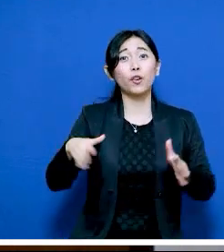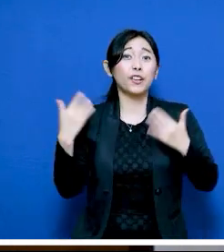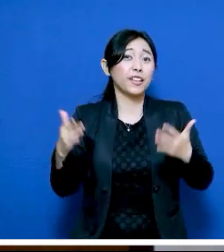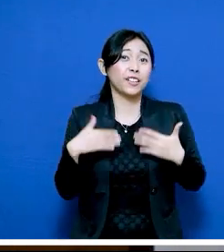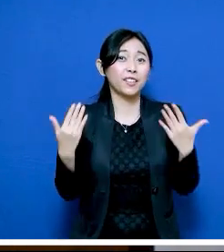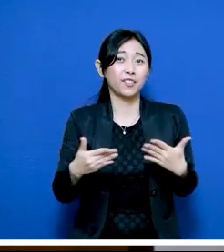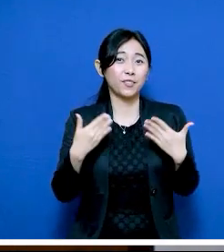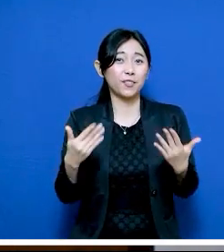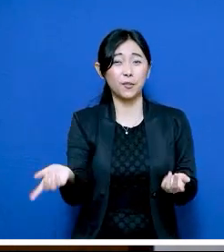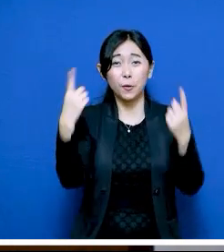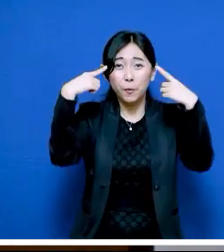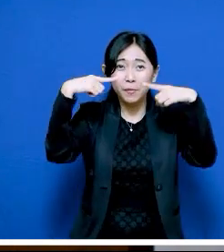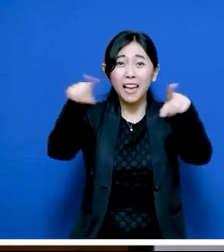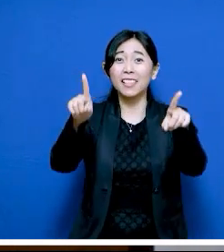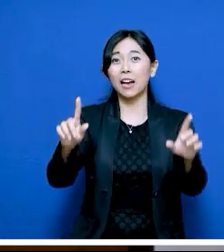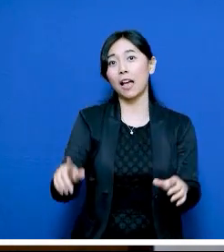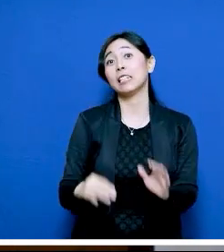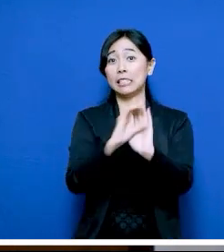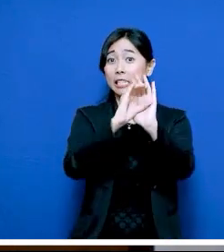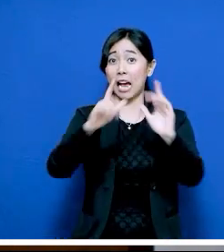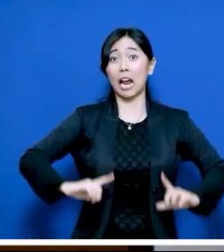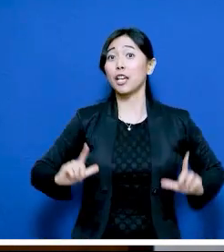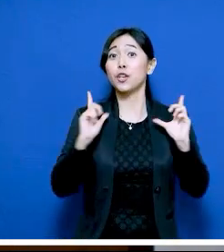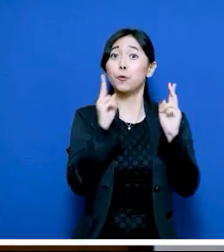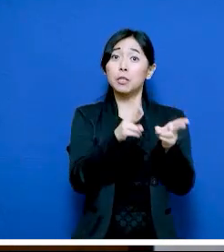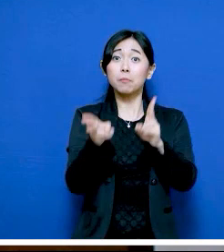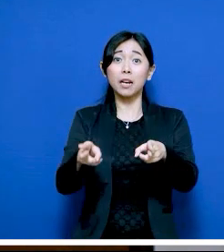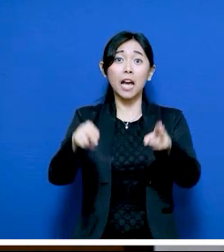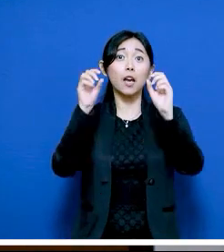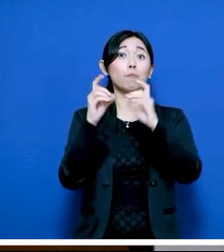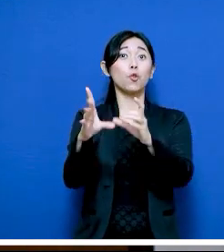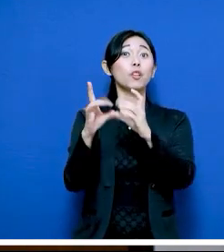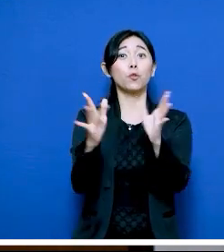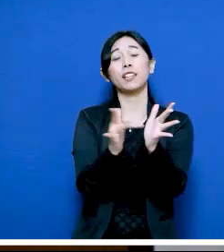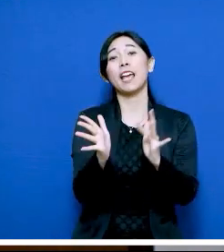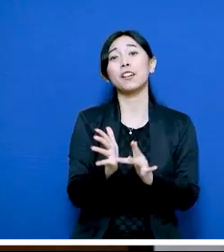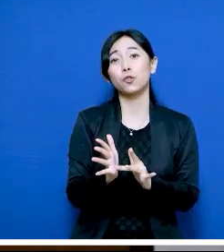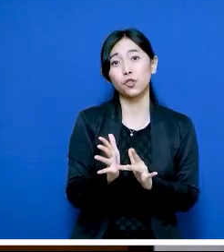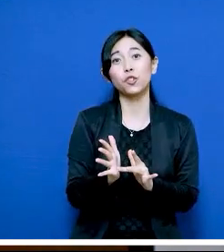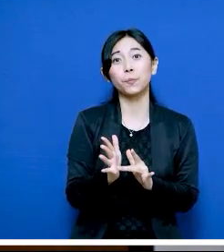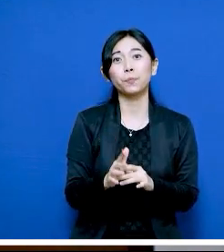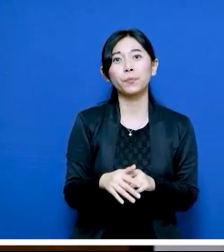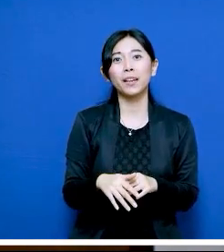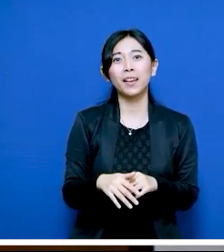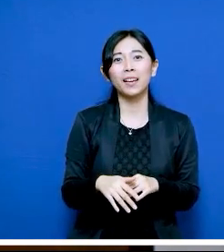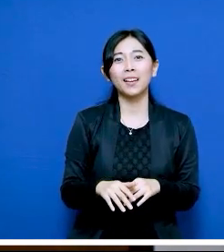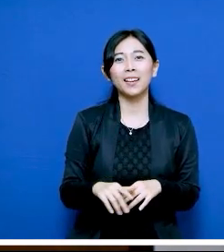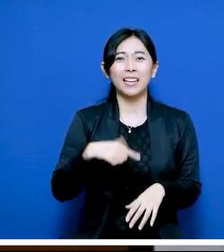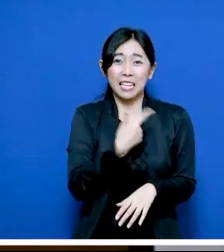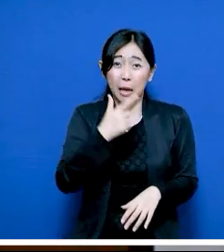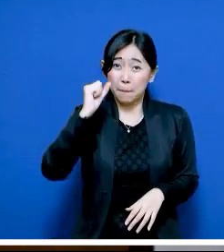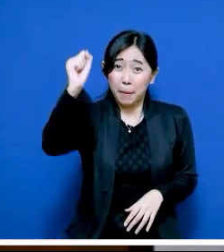rindu menyatakan kualitas sebagai murid-murid Yesus yang